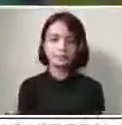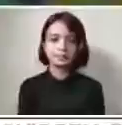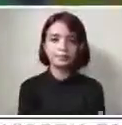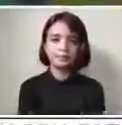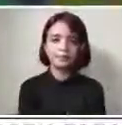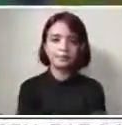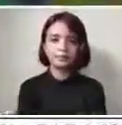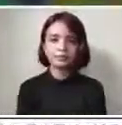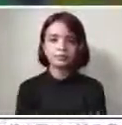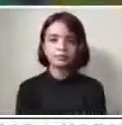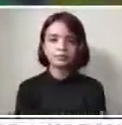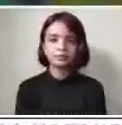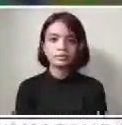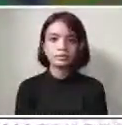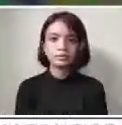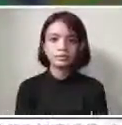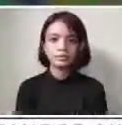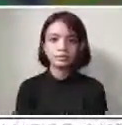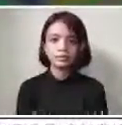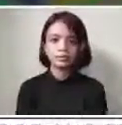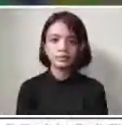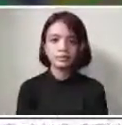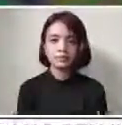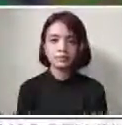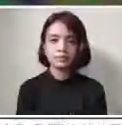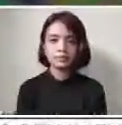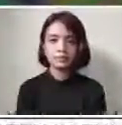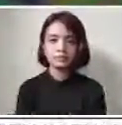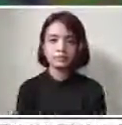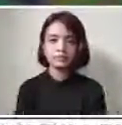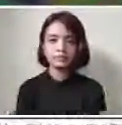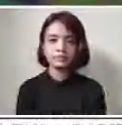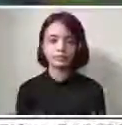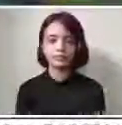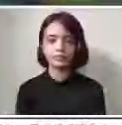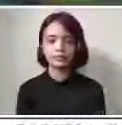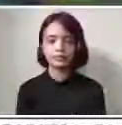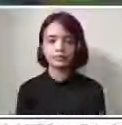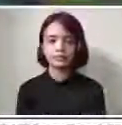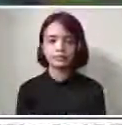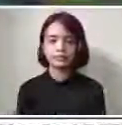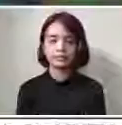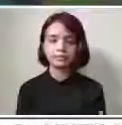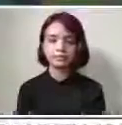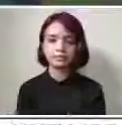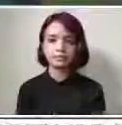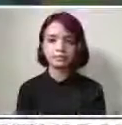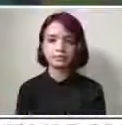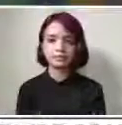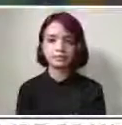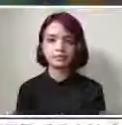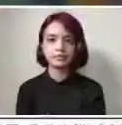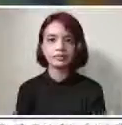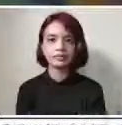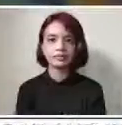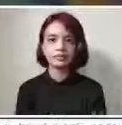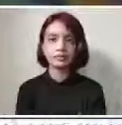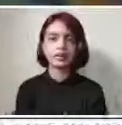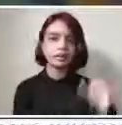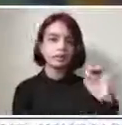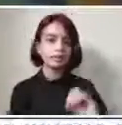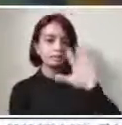naman sa gitna at 140 kilometers ang Luzon ang gustiness. Kumikilos ito